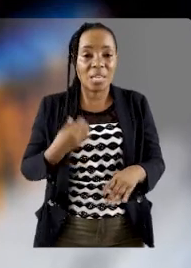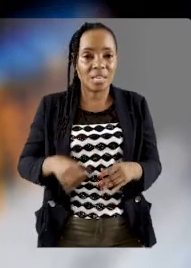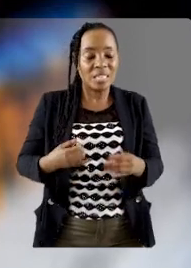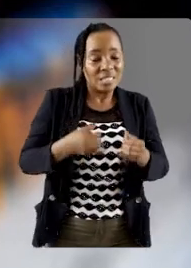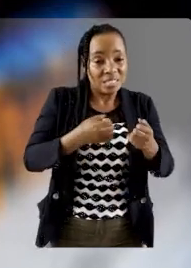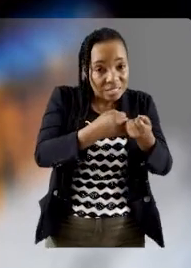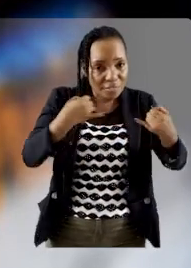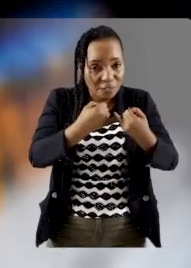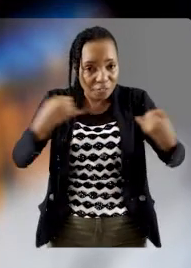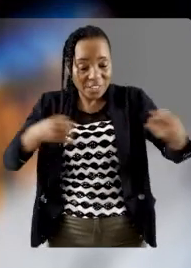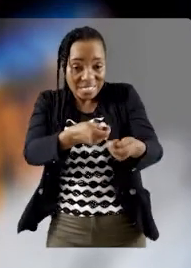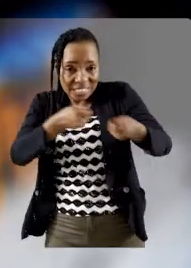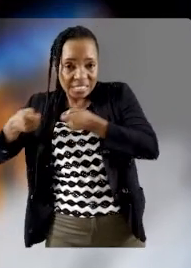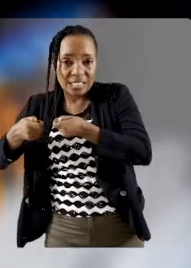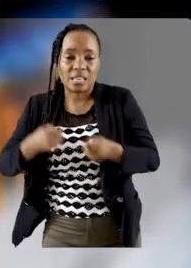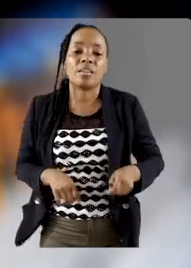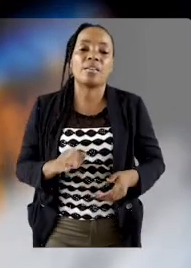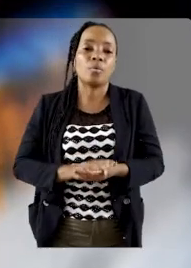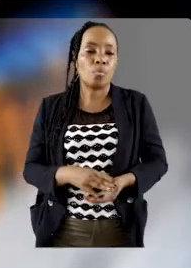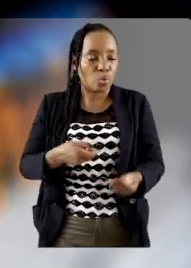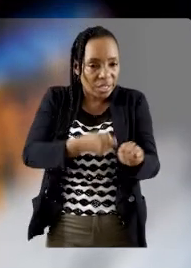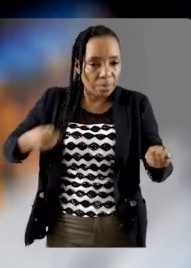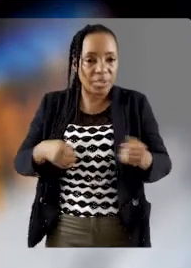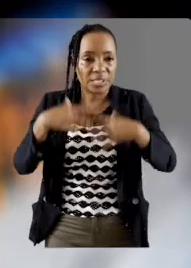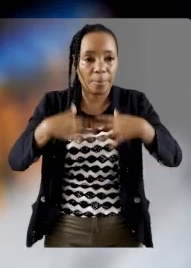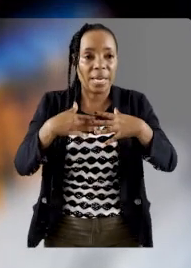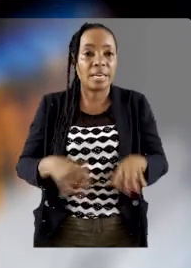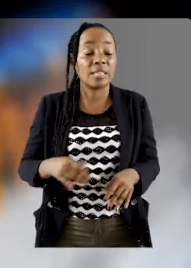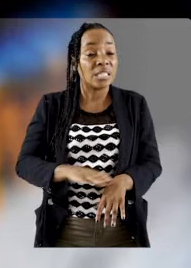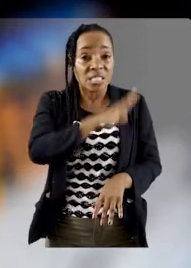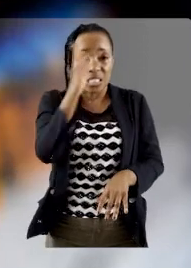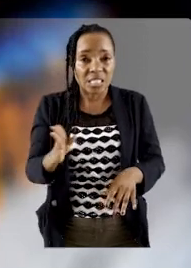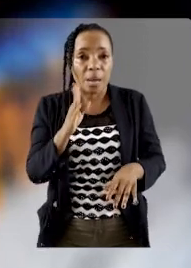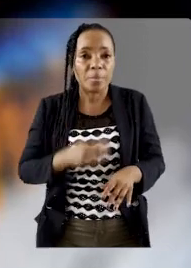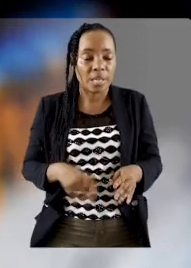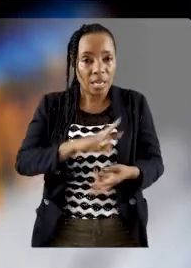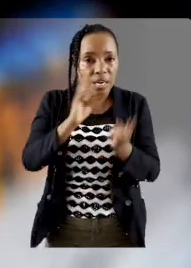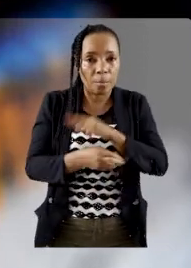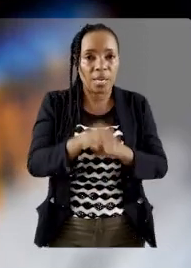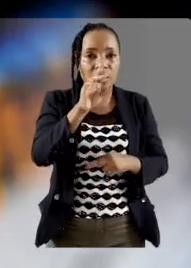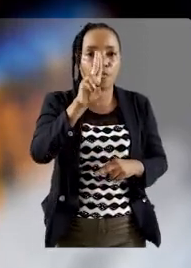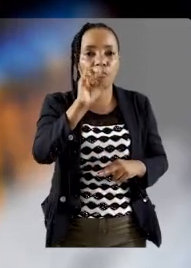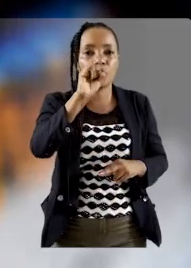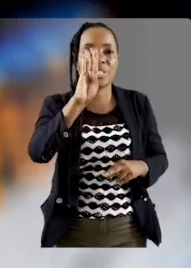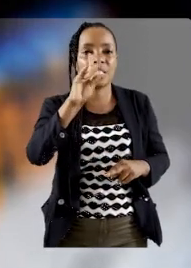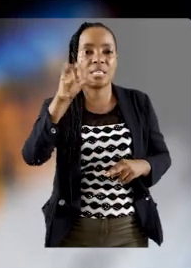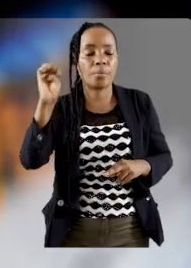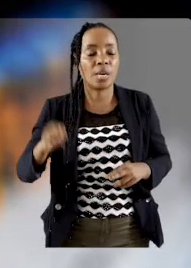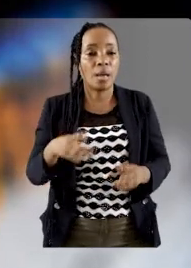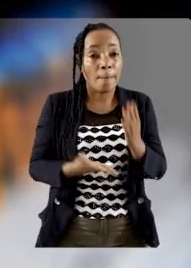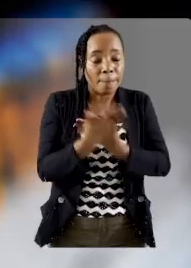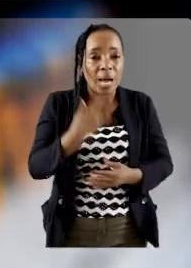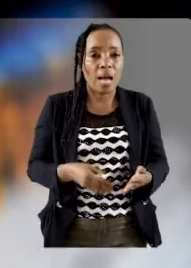rallonge. Ne jamais remplacer un fusible par un objet métallique bricolé. Ne